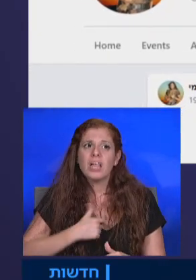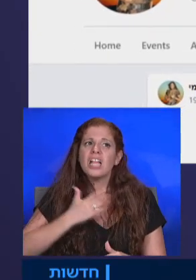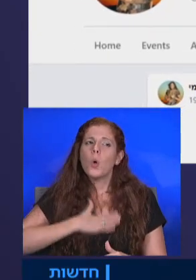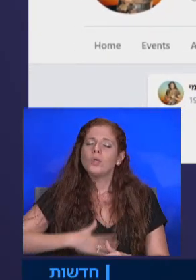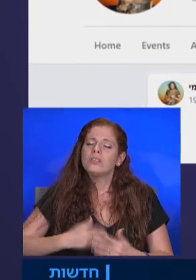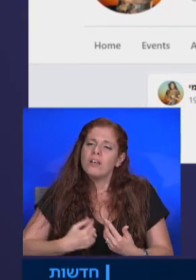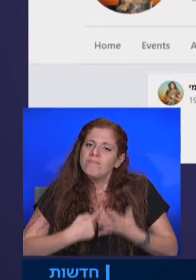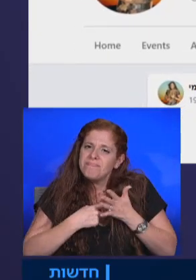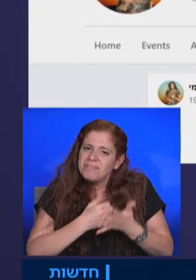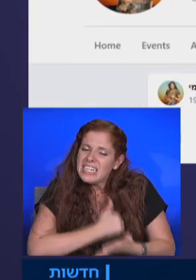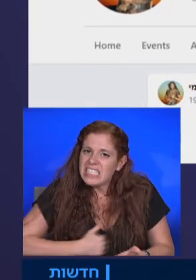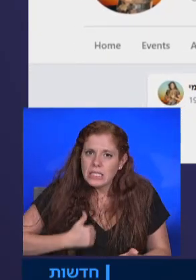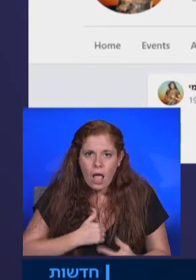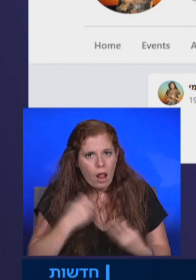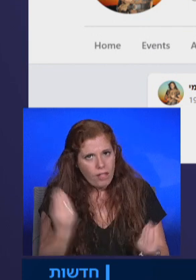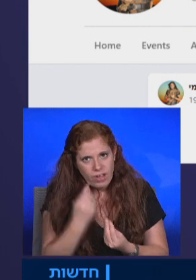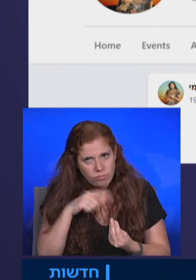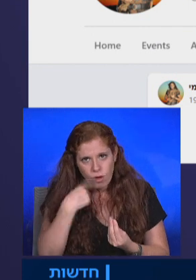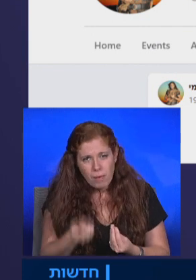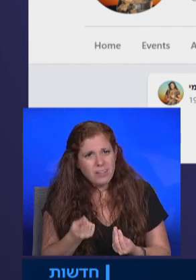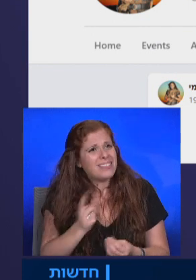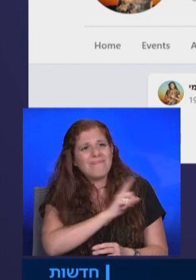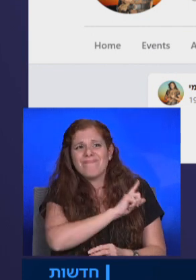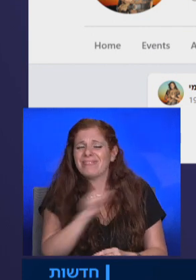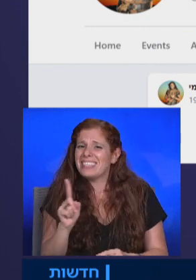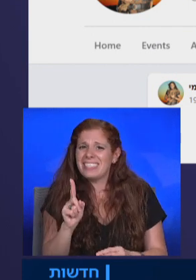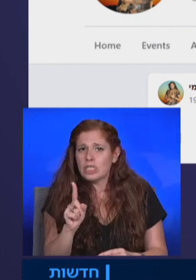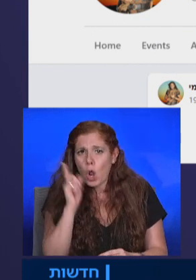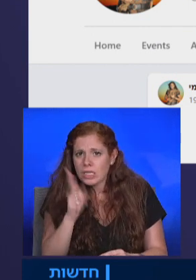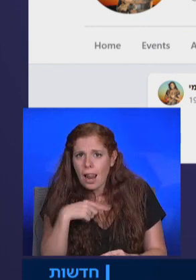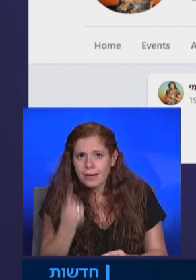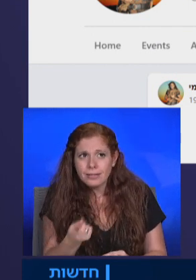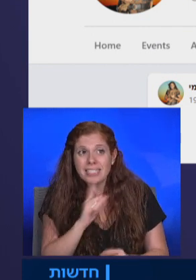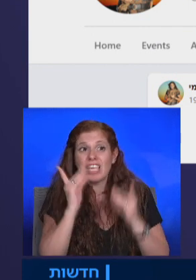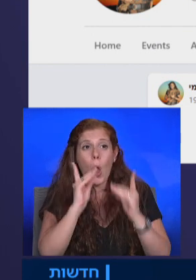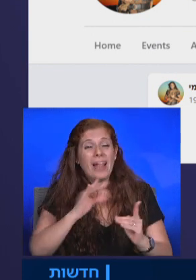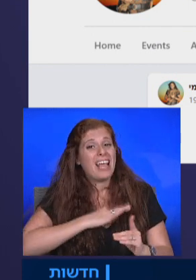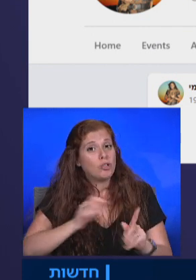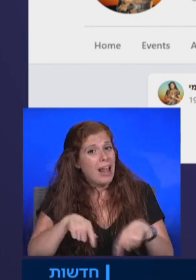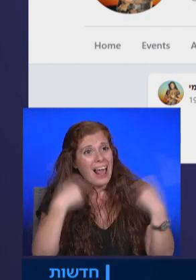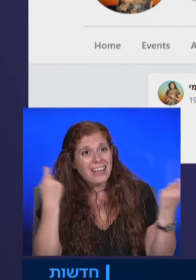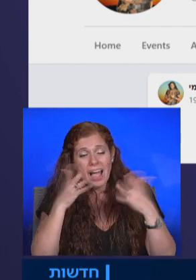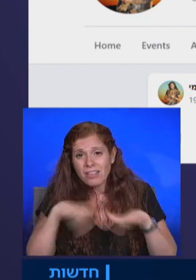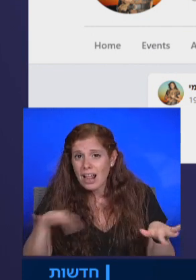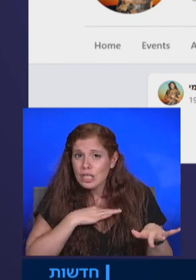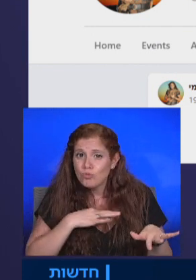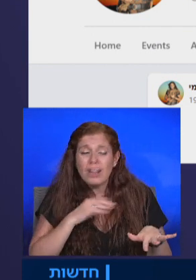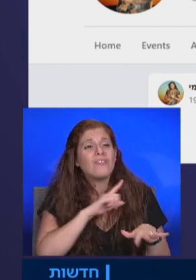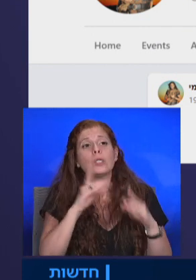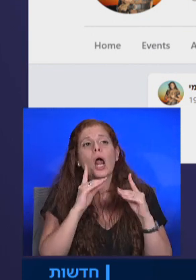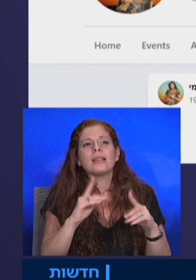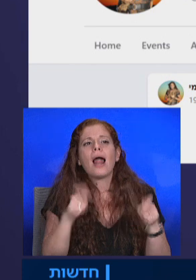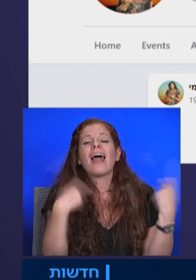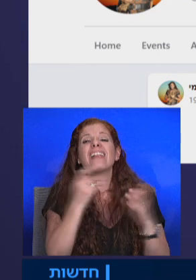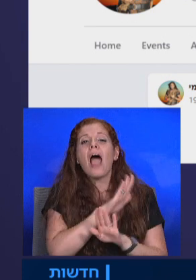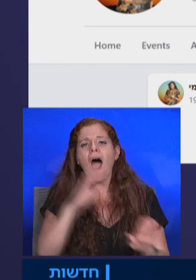הדברים הנאמרים בו. הם אינם ראויים להיאמר. זו לא דרכי לחנך כך את ילדיי, וזו לא הדרך לחנך אף ילד אחר.